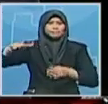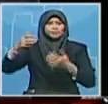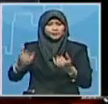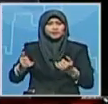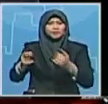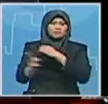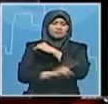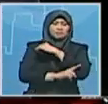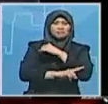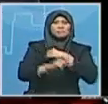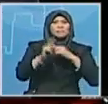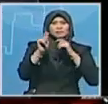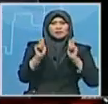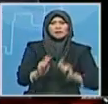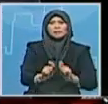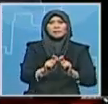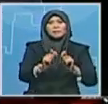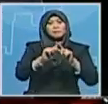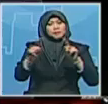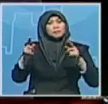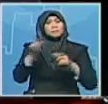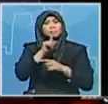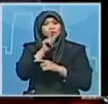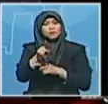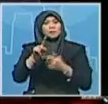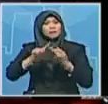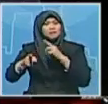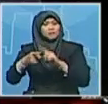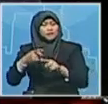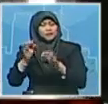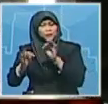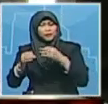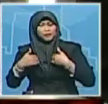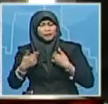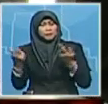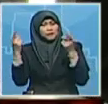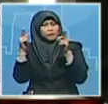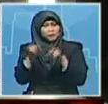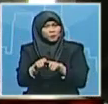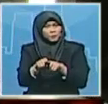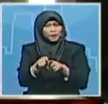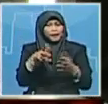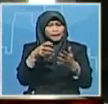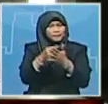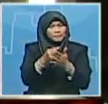tindakan dan mereka sekarang ini menjadi rakan kita sebenarnya. Kalau ada berlaku, dia sendiri